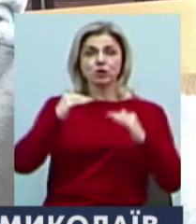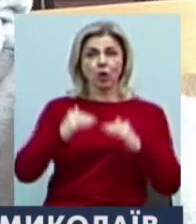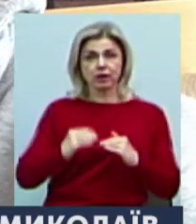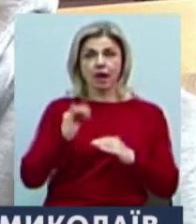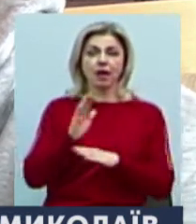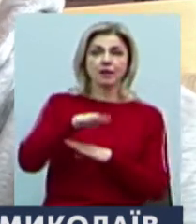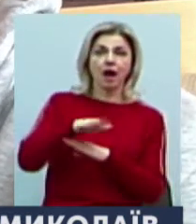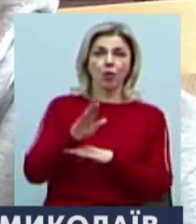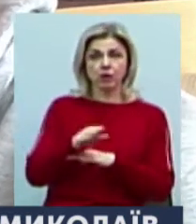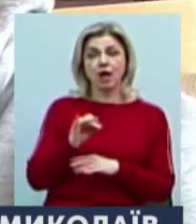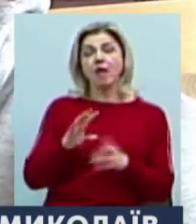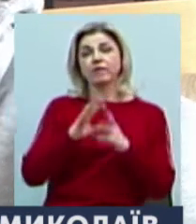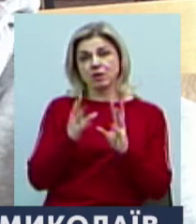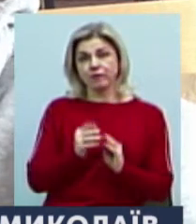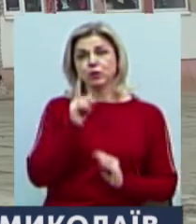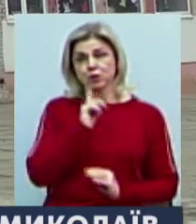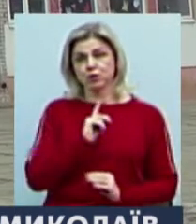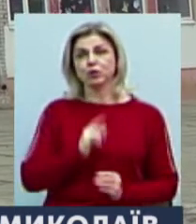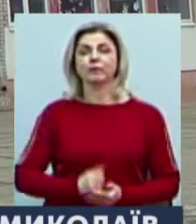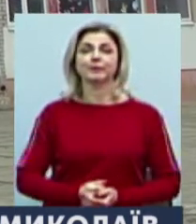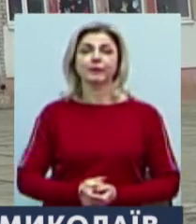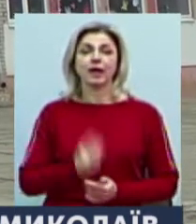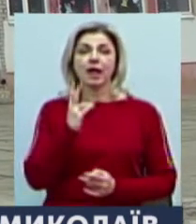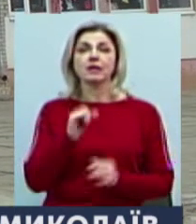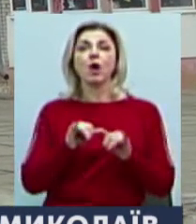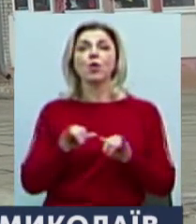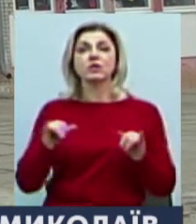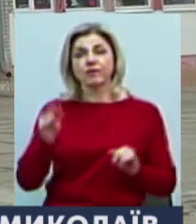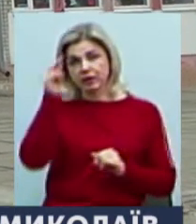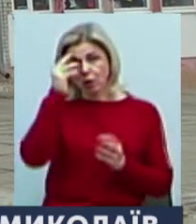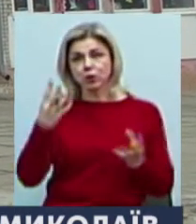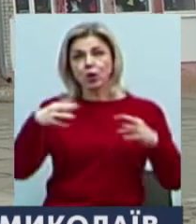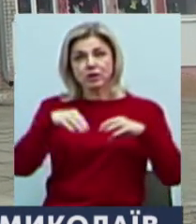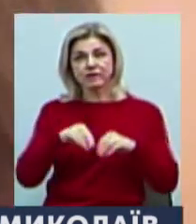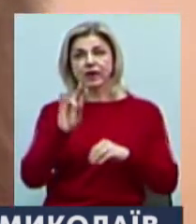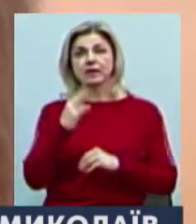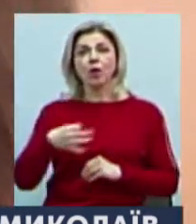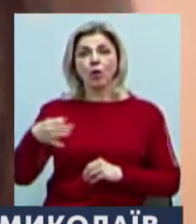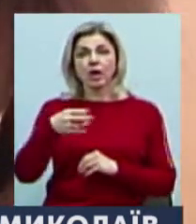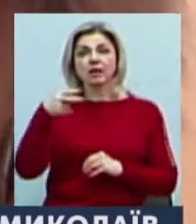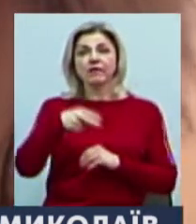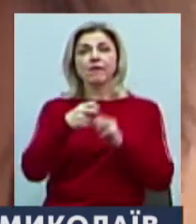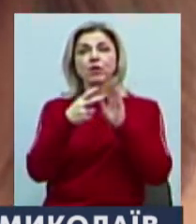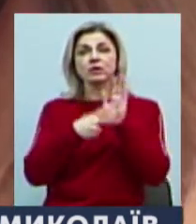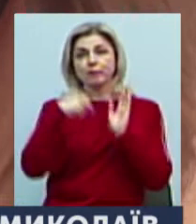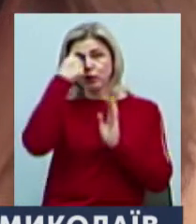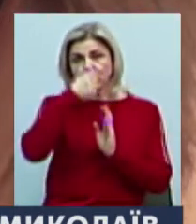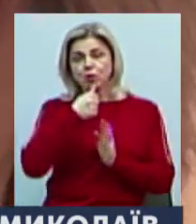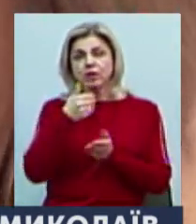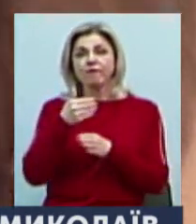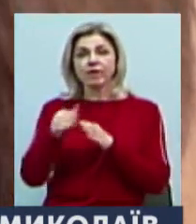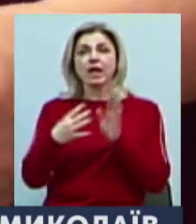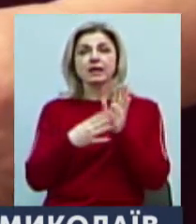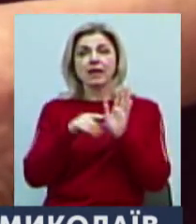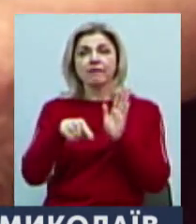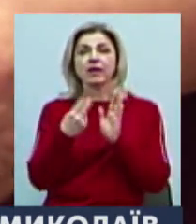А взагалі зручно. На розвиток інклюзивної освіти на Миколаївщині у 2018 році було виділено